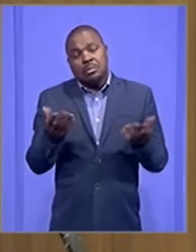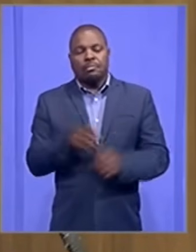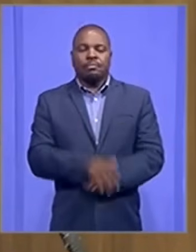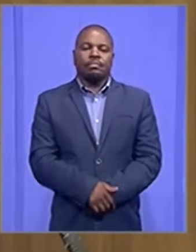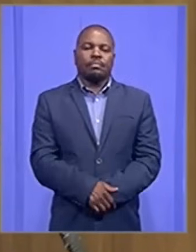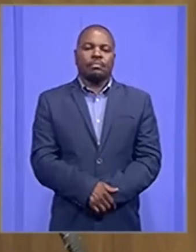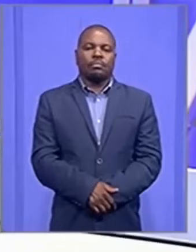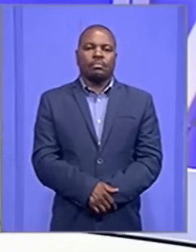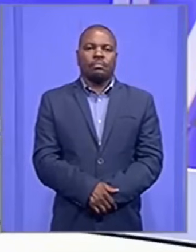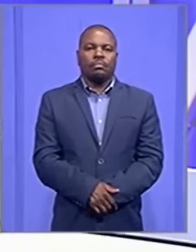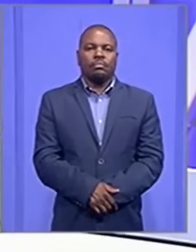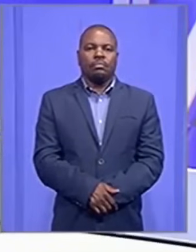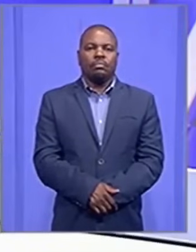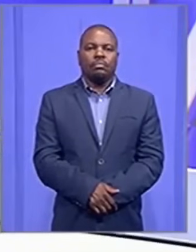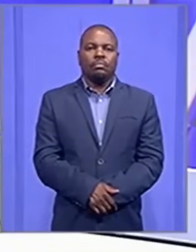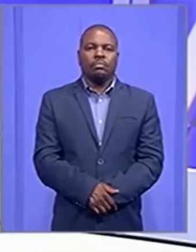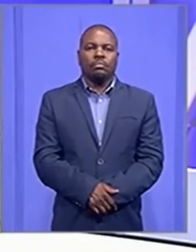kgolo.